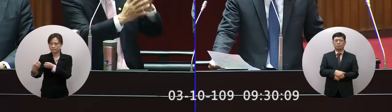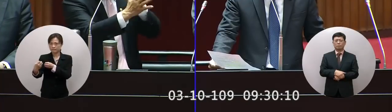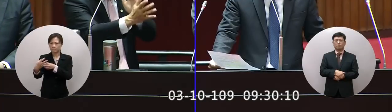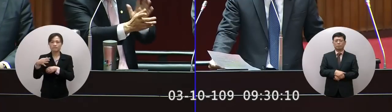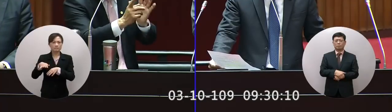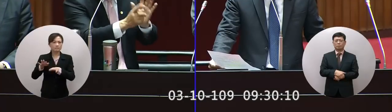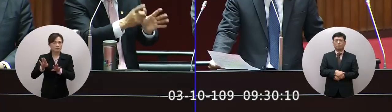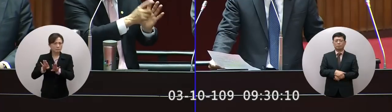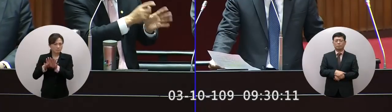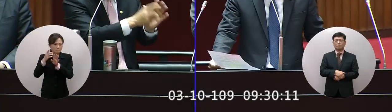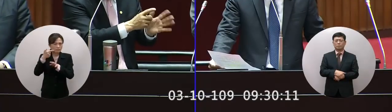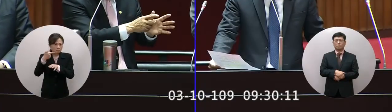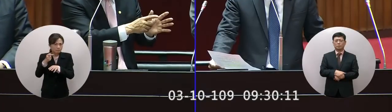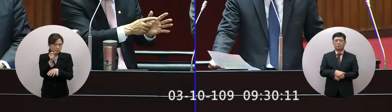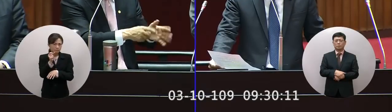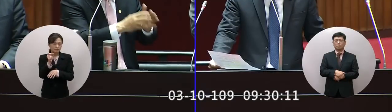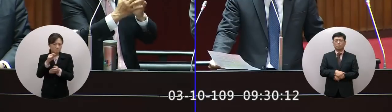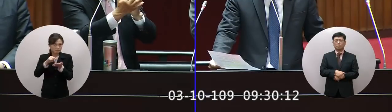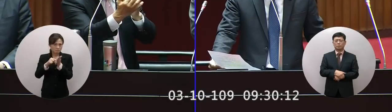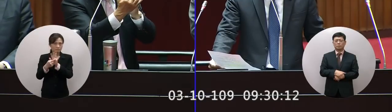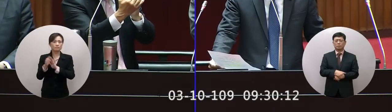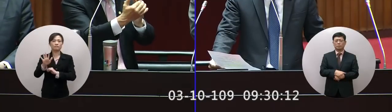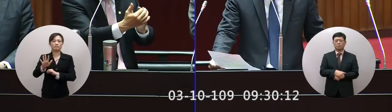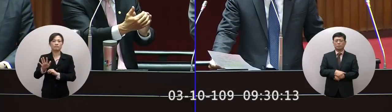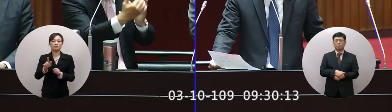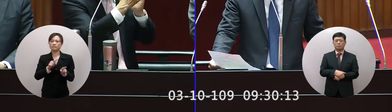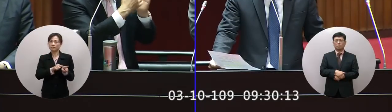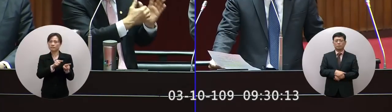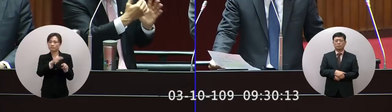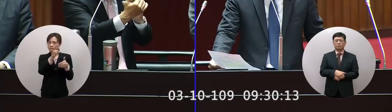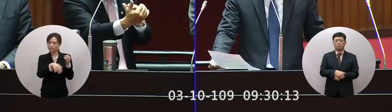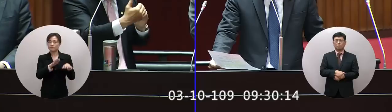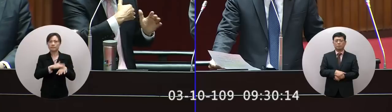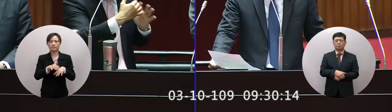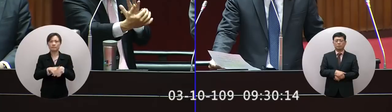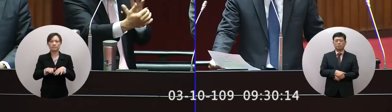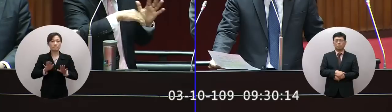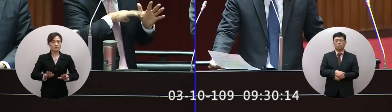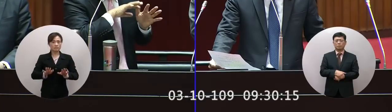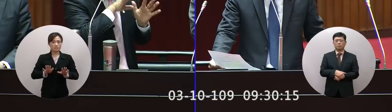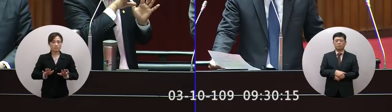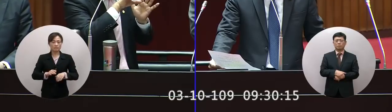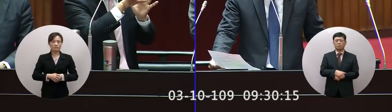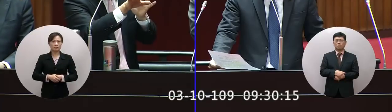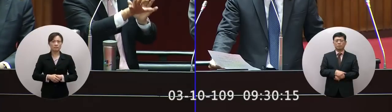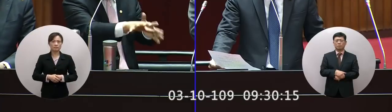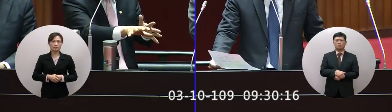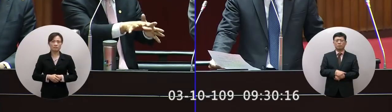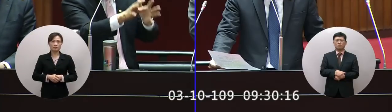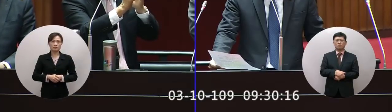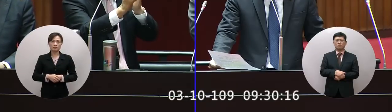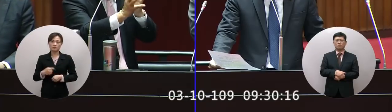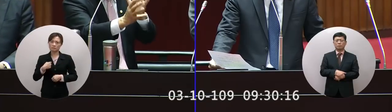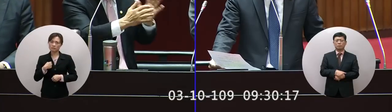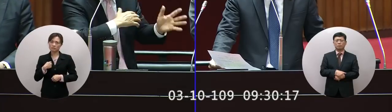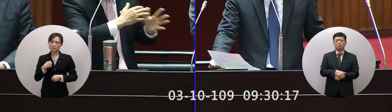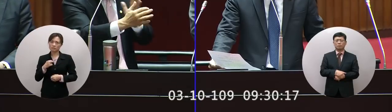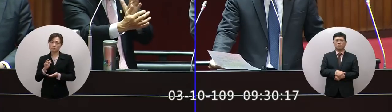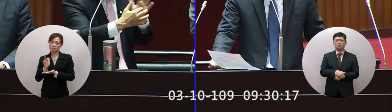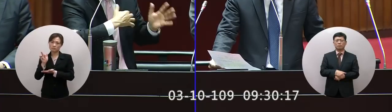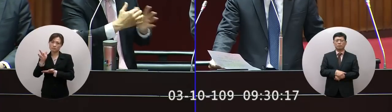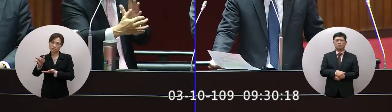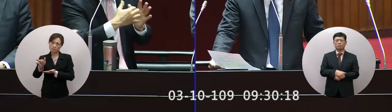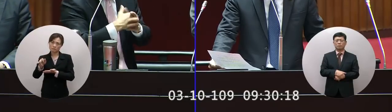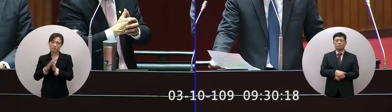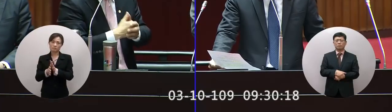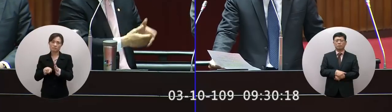了，那也会照这样子。那今天是怎么样子，我们的飞机去，或者怎么